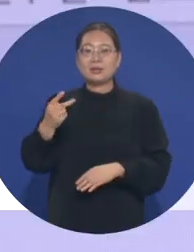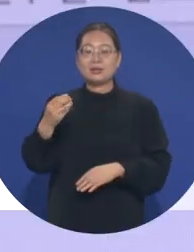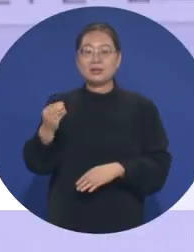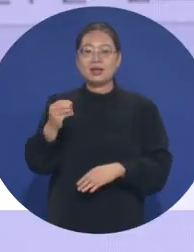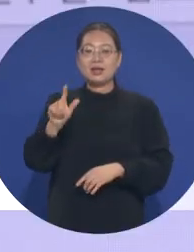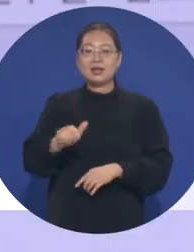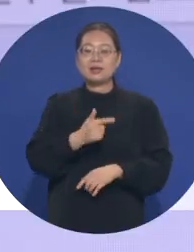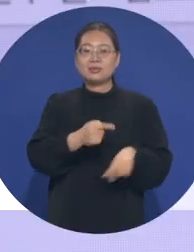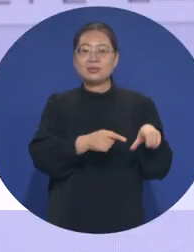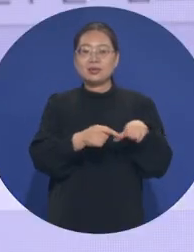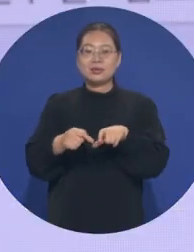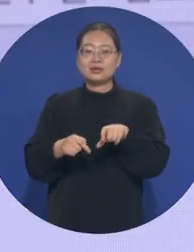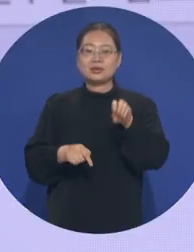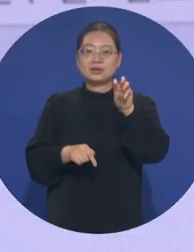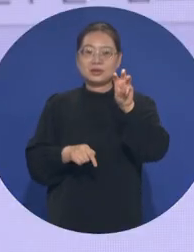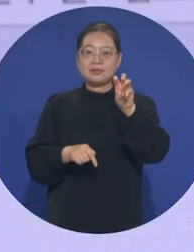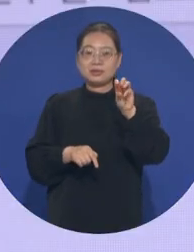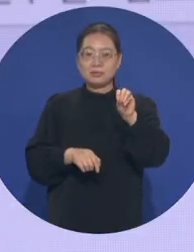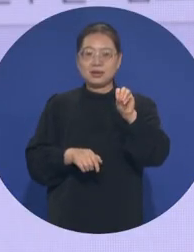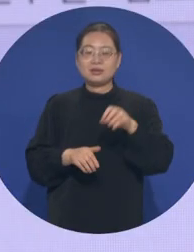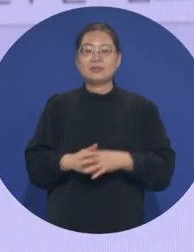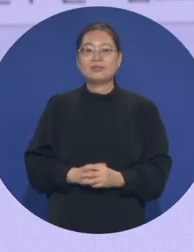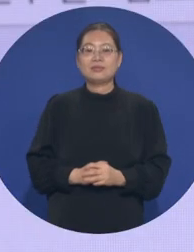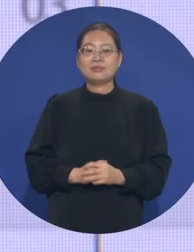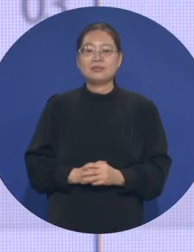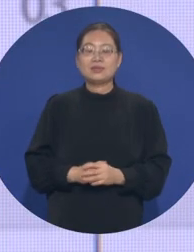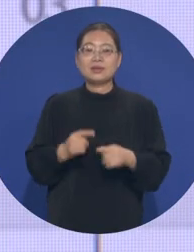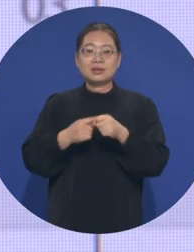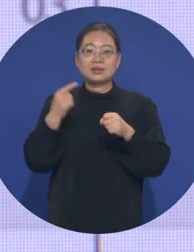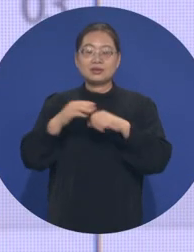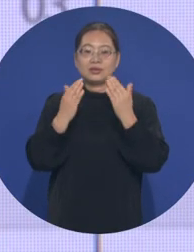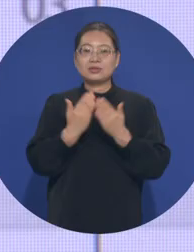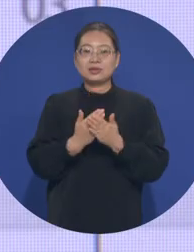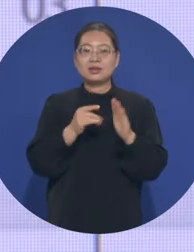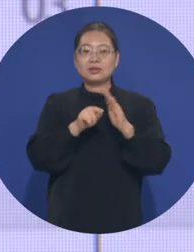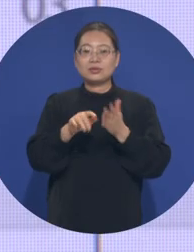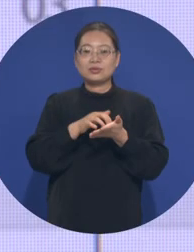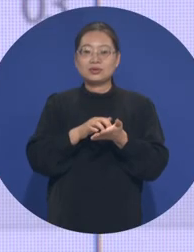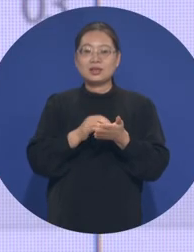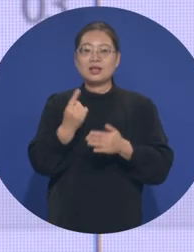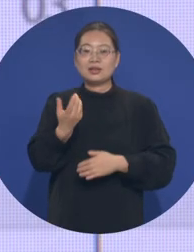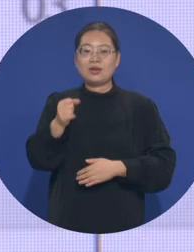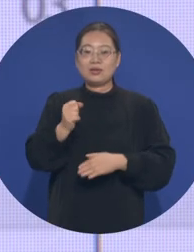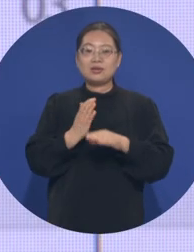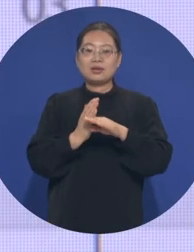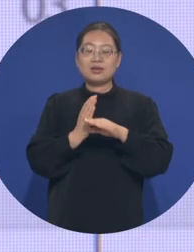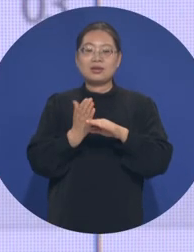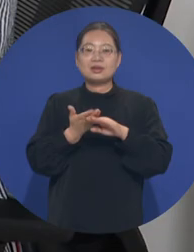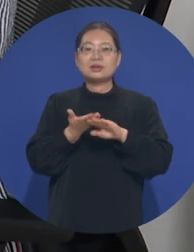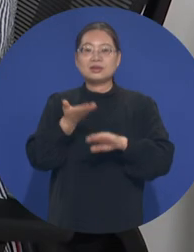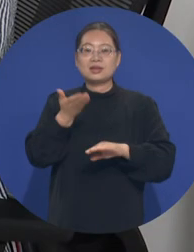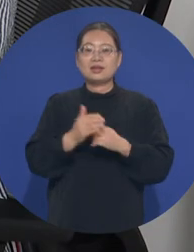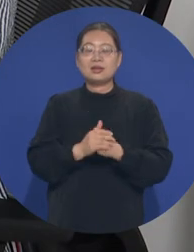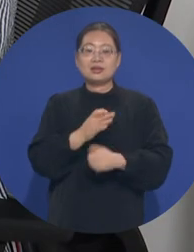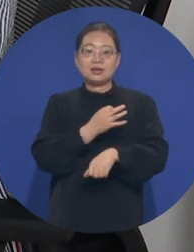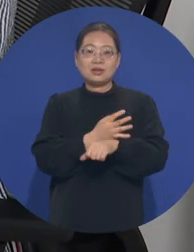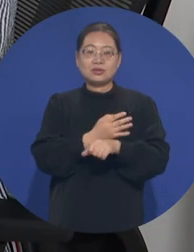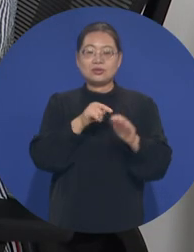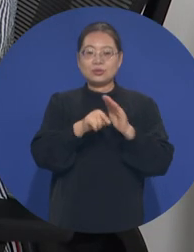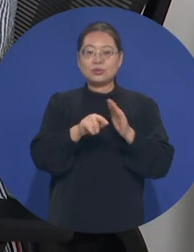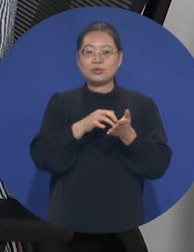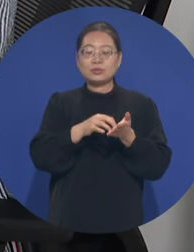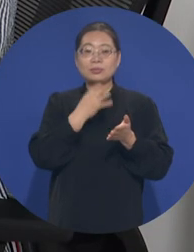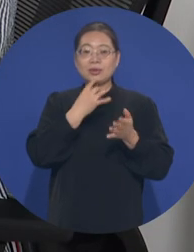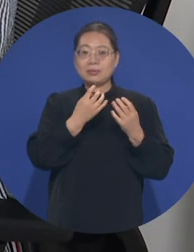건으로 하루 평균 약 30만 건이나 됩니다 지난해 전체 이용권 수는 1억 건 이상입니다 단순히